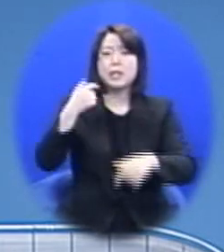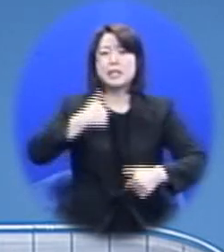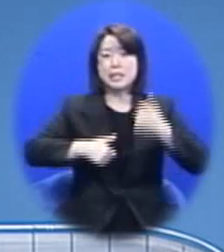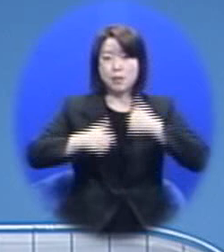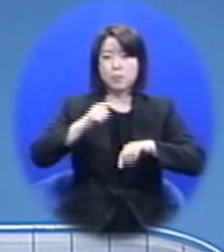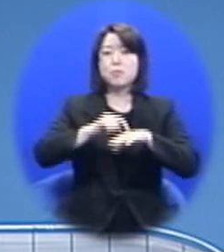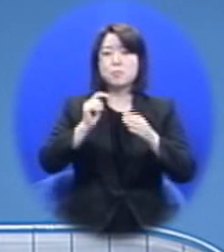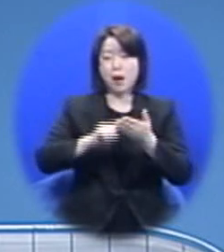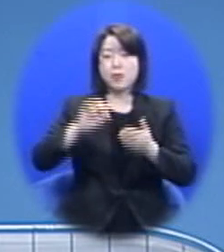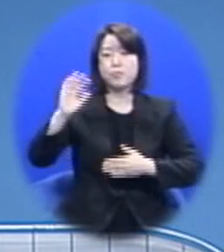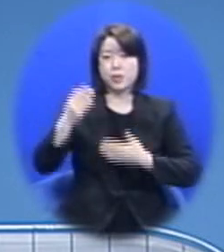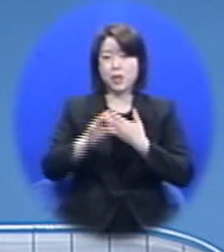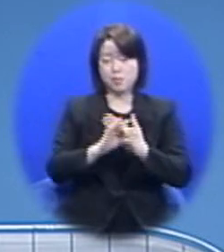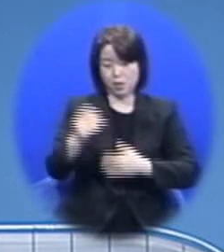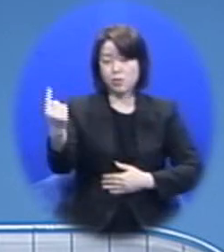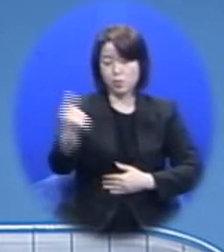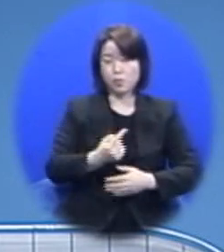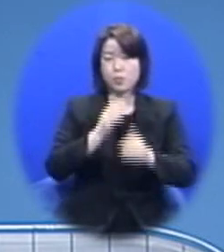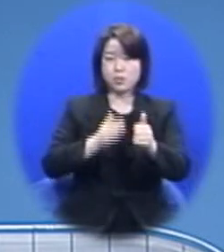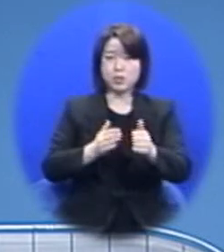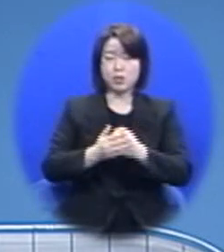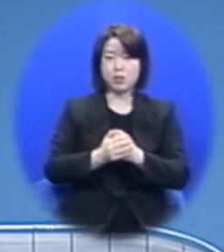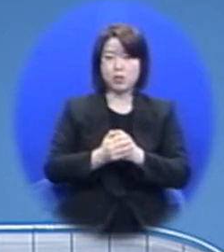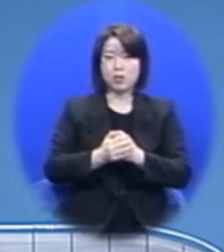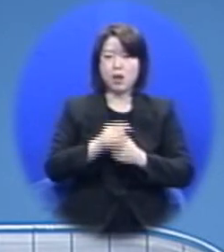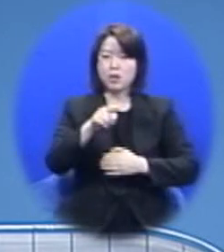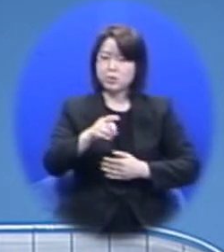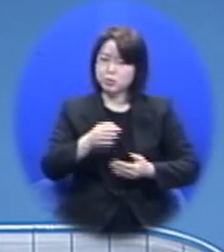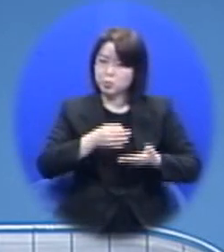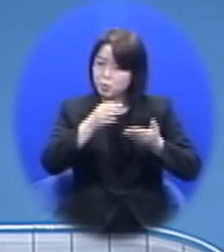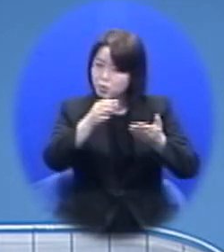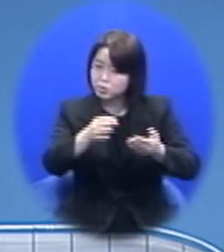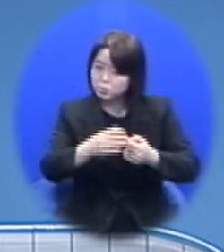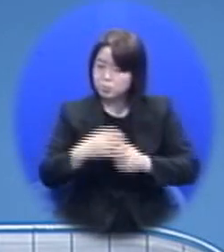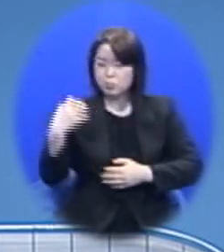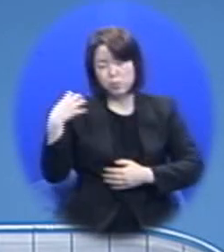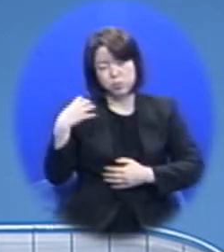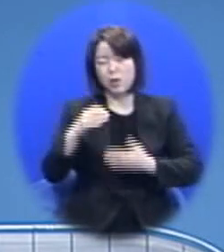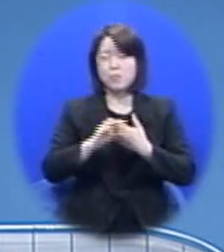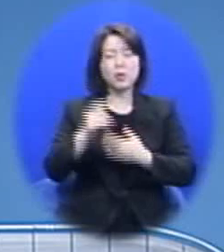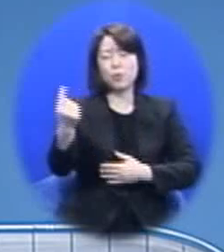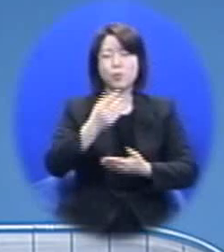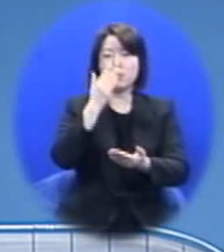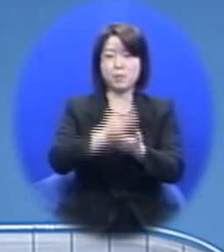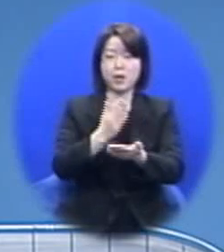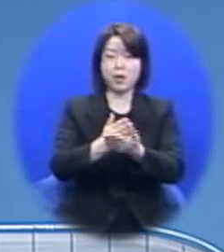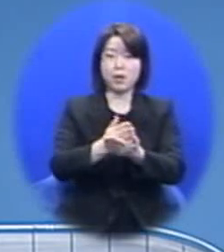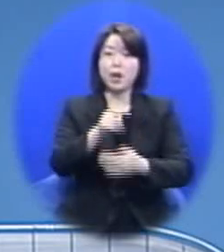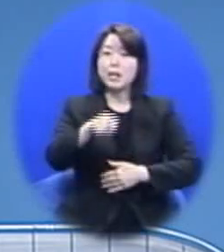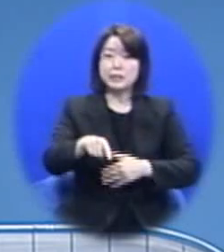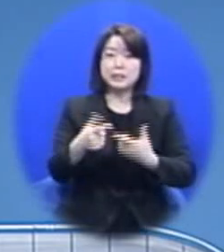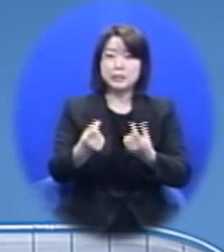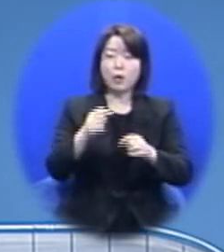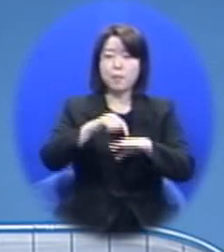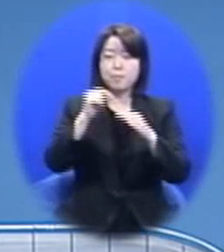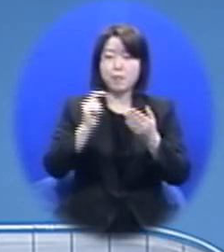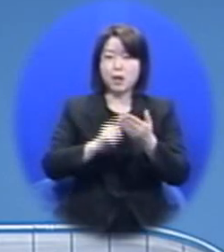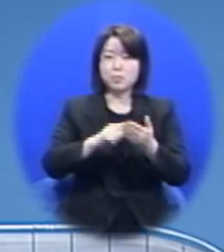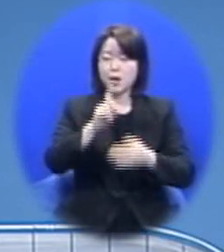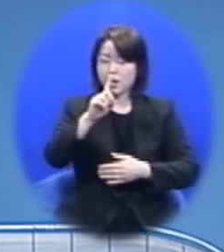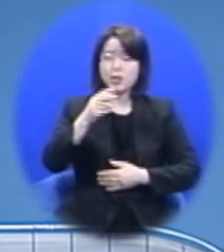분은 오세요. 부담스러운 분은 안 오셔도 돼요. 그런 마음이 전혀 안 드는 분은 안 오셔도